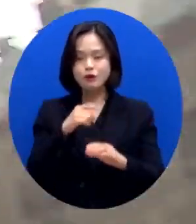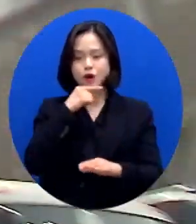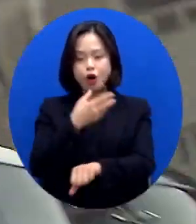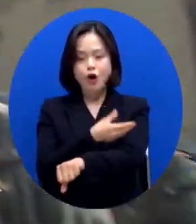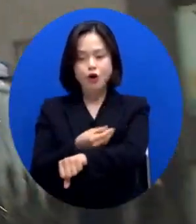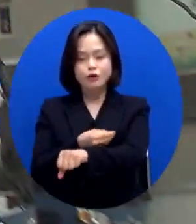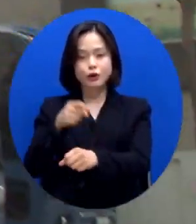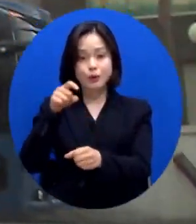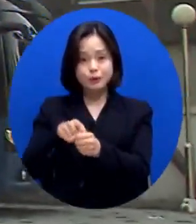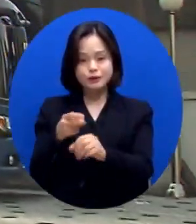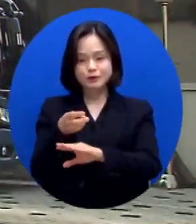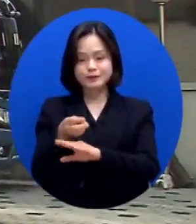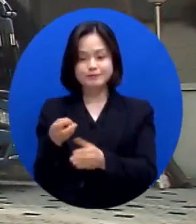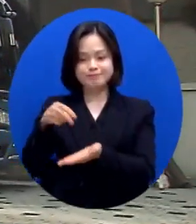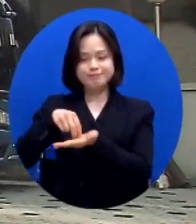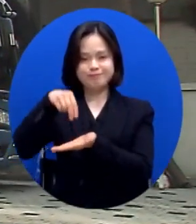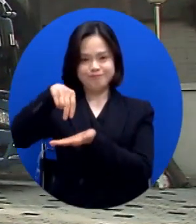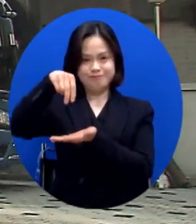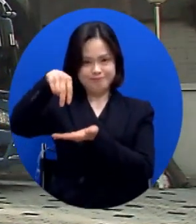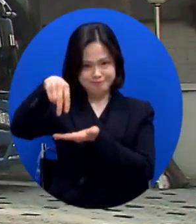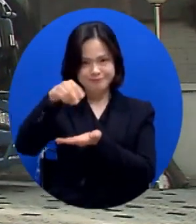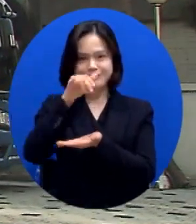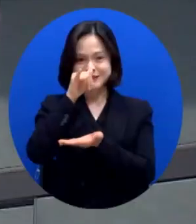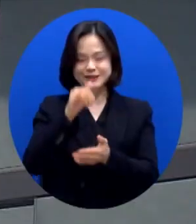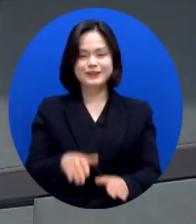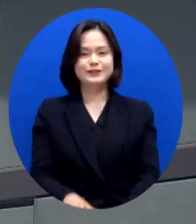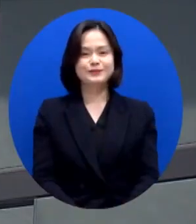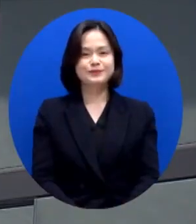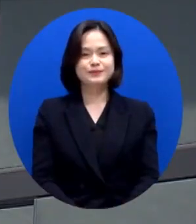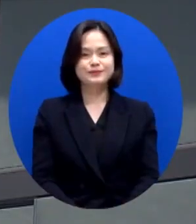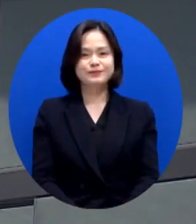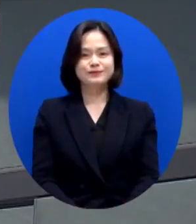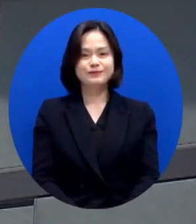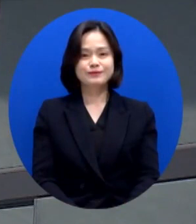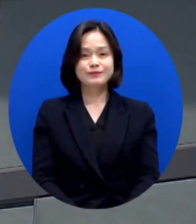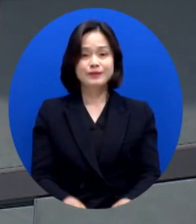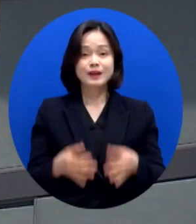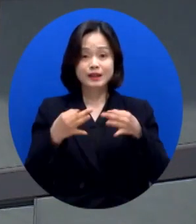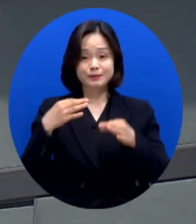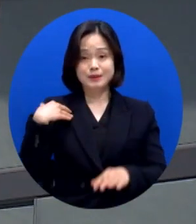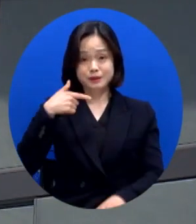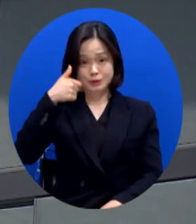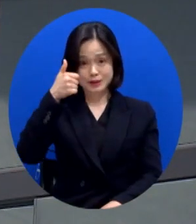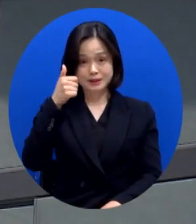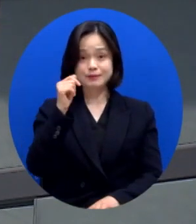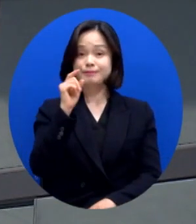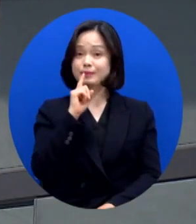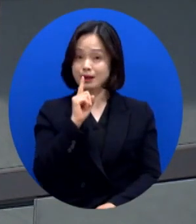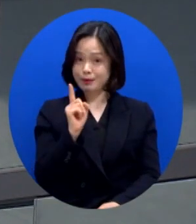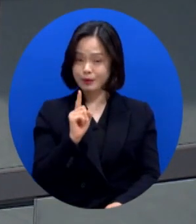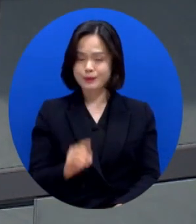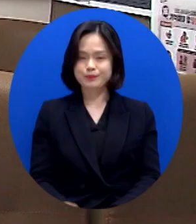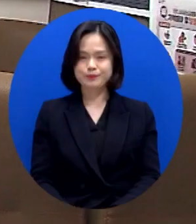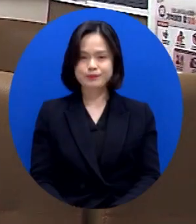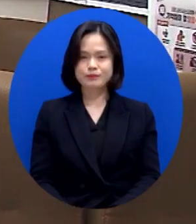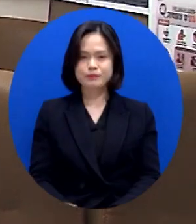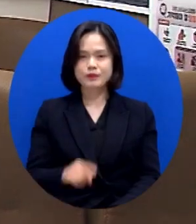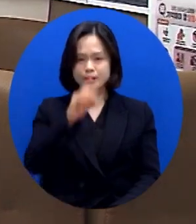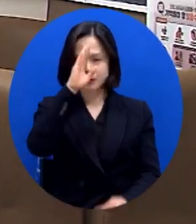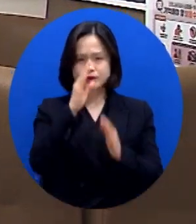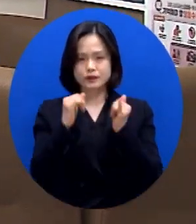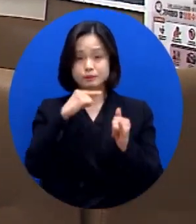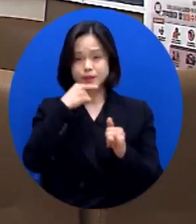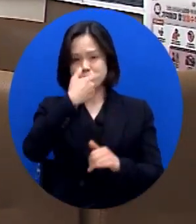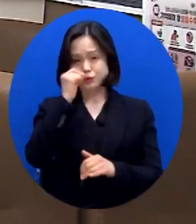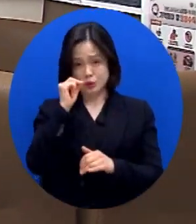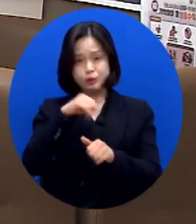올랐습니다. 현장에서 헌혈자들을 직접 격려한 광림교회 김정성 목사는 혈액 수급 위기 속에서 부활한 예수